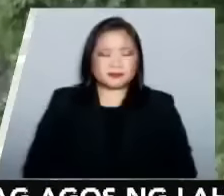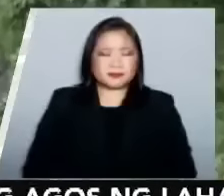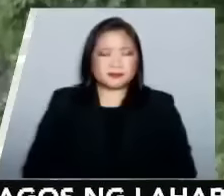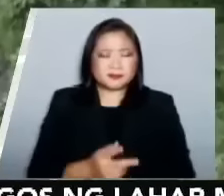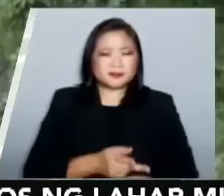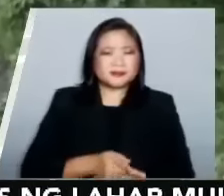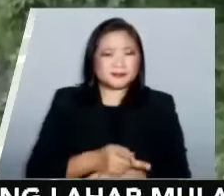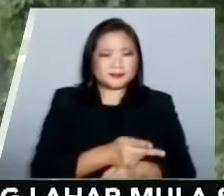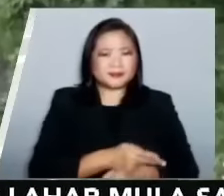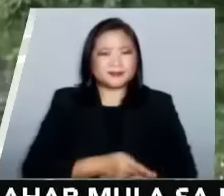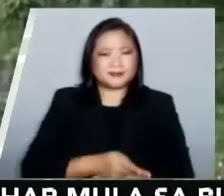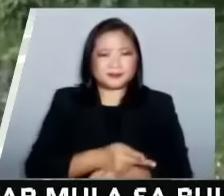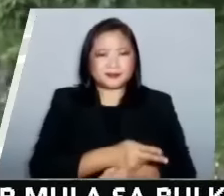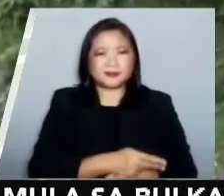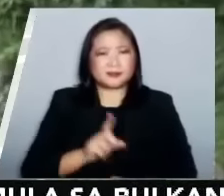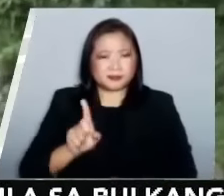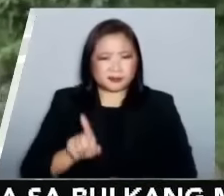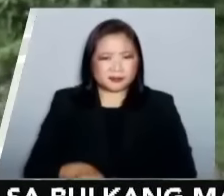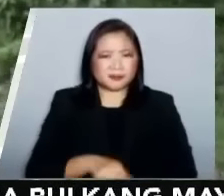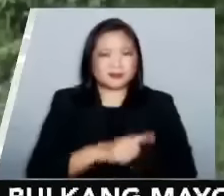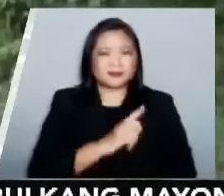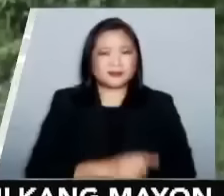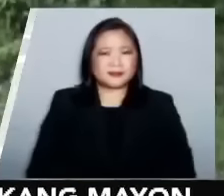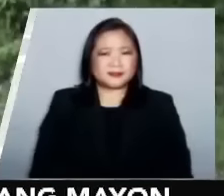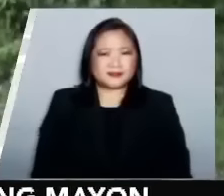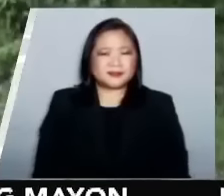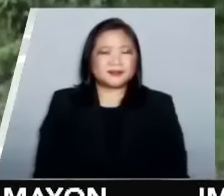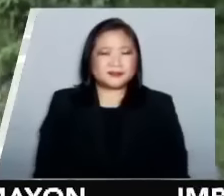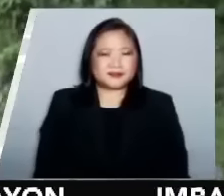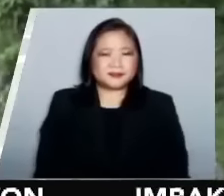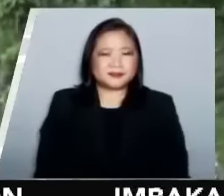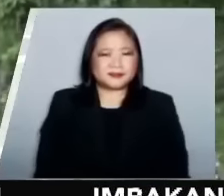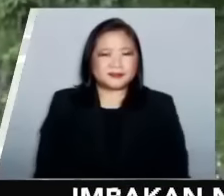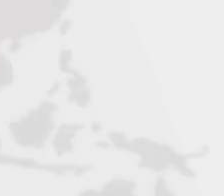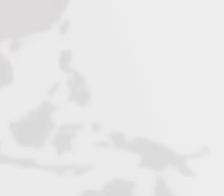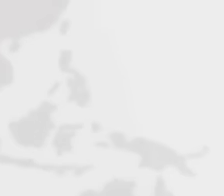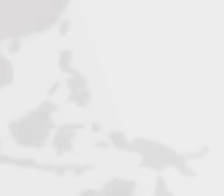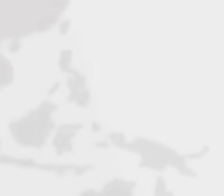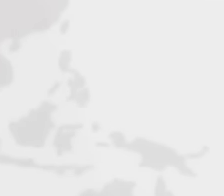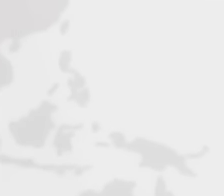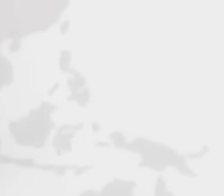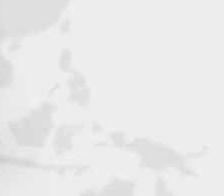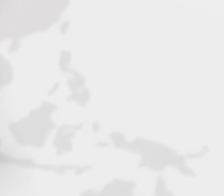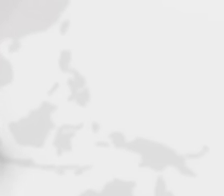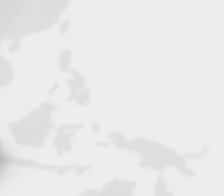Know the weather before you go. Para mag-safe lang, mga kapuso.